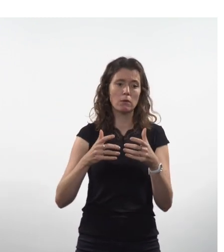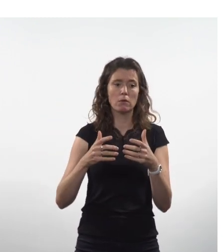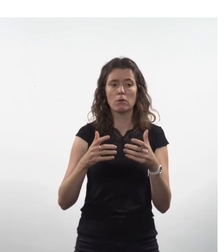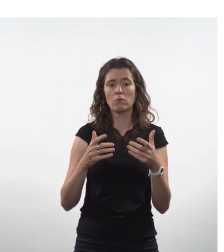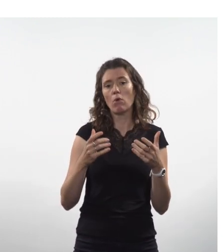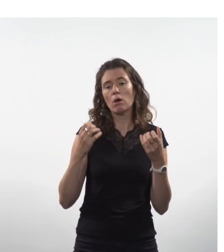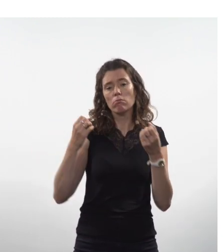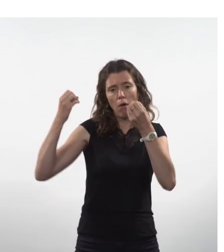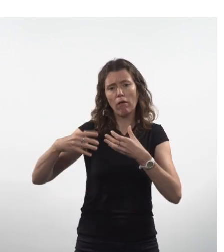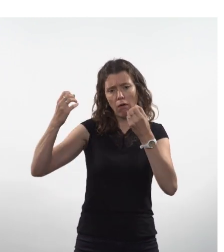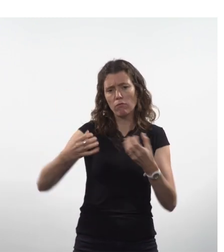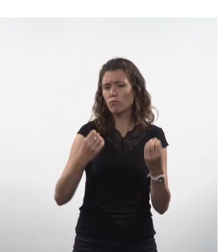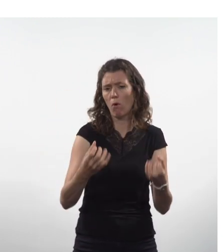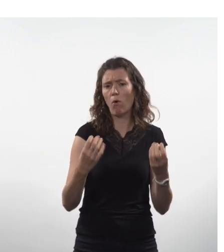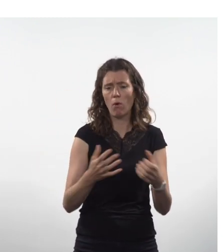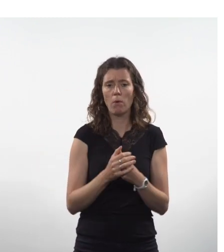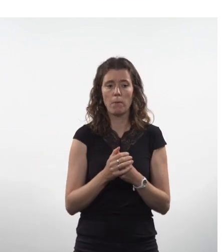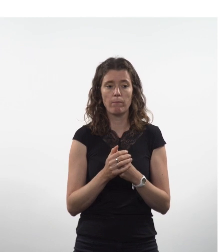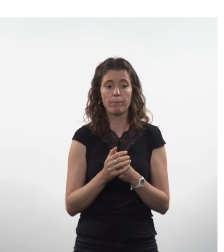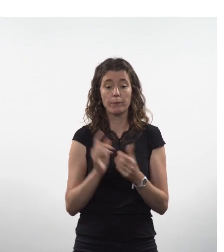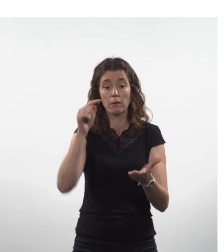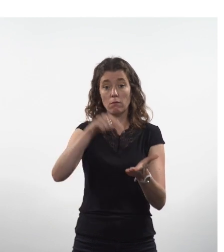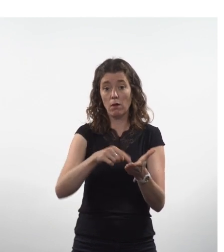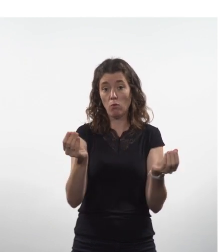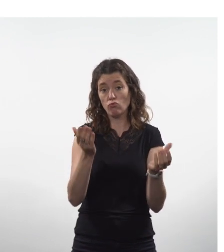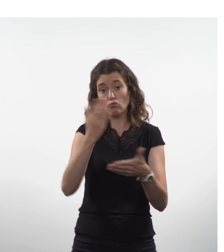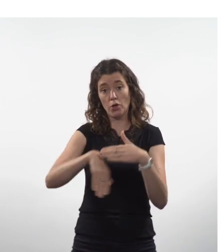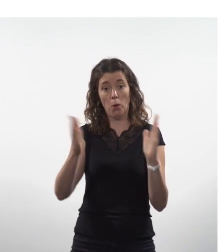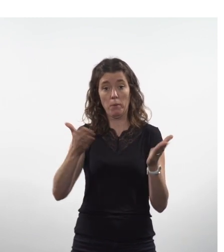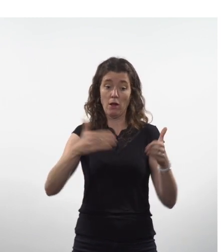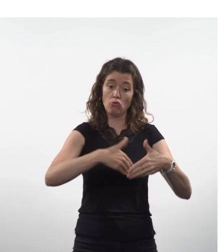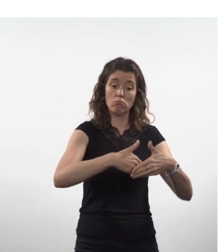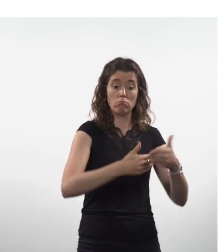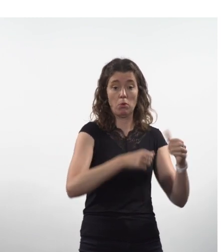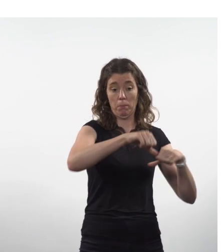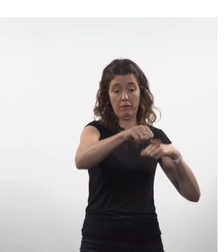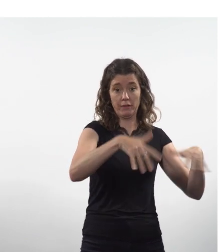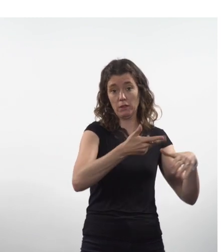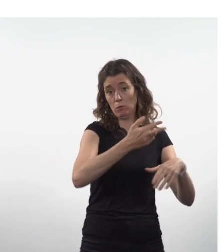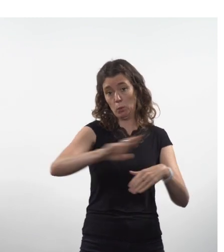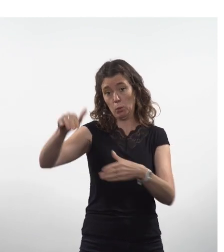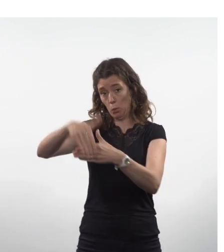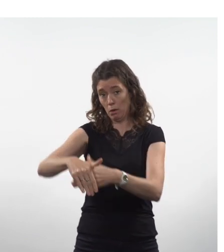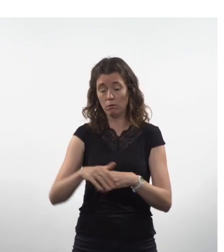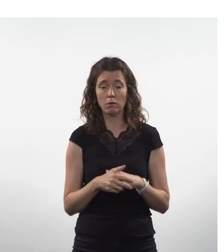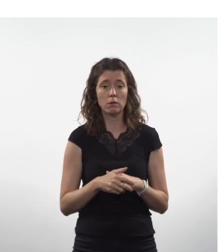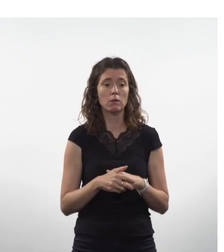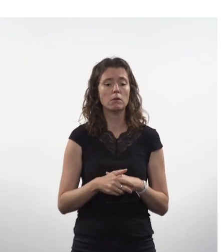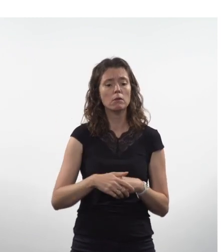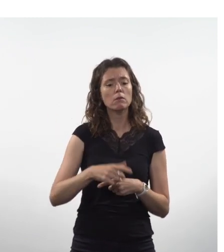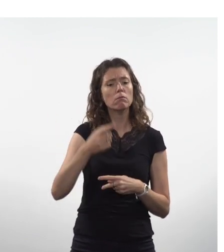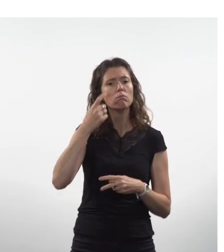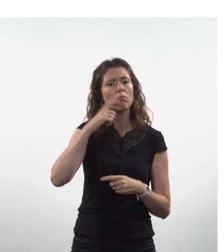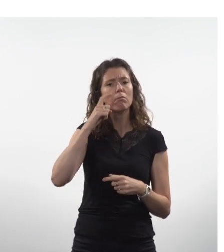comme opération. Et donc, ça se fait en ambulatoire. Et là, ce qui est constaté dans les appareils, c'est